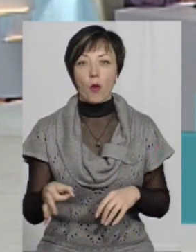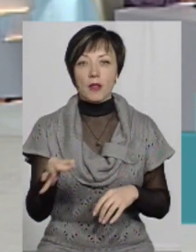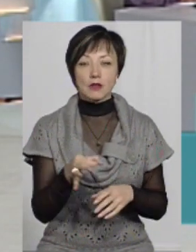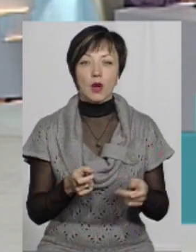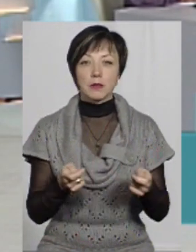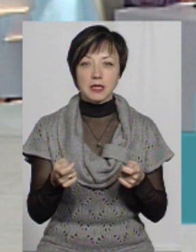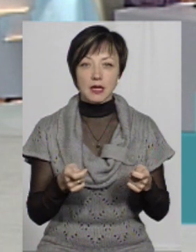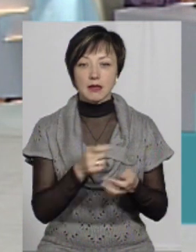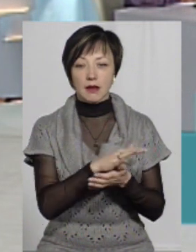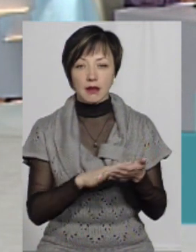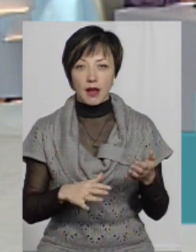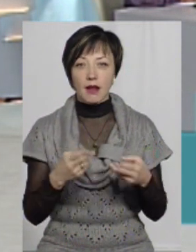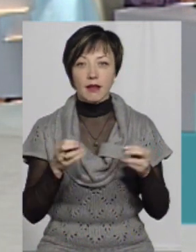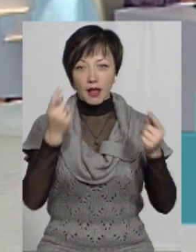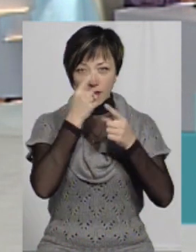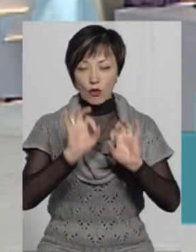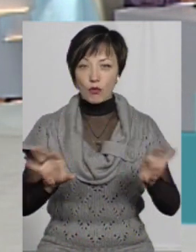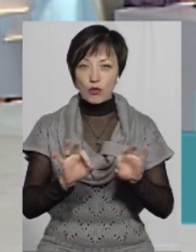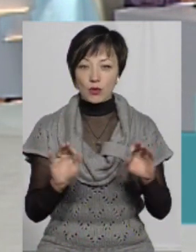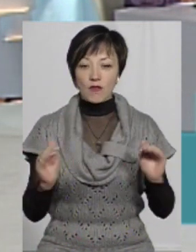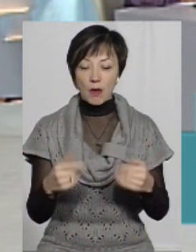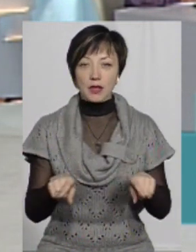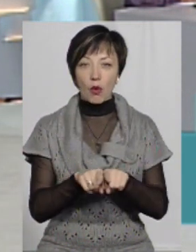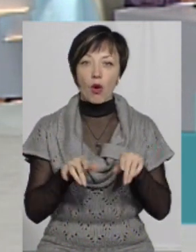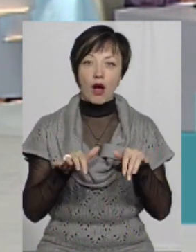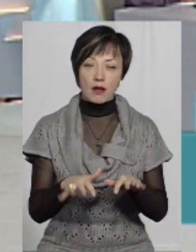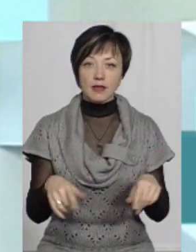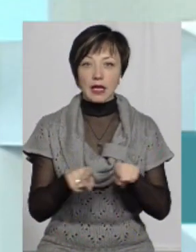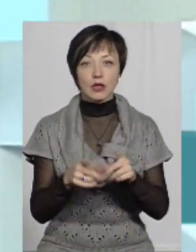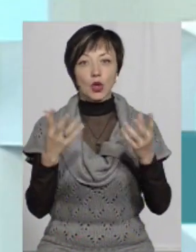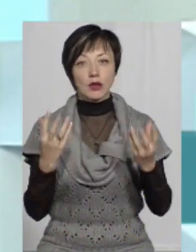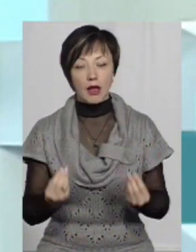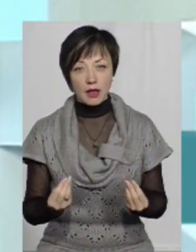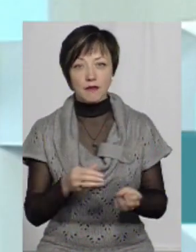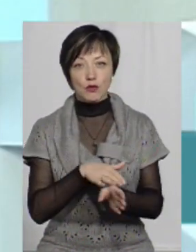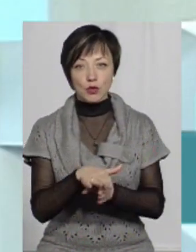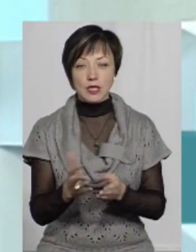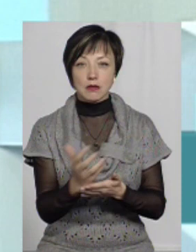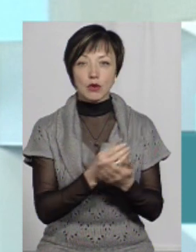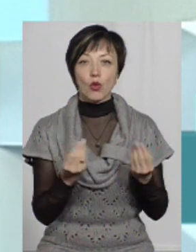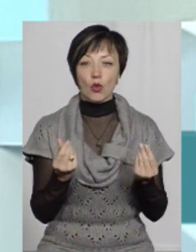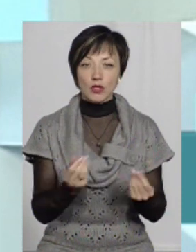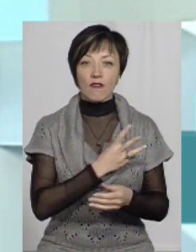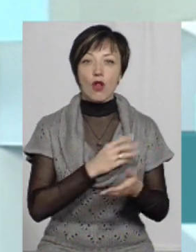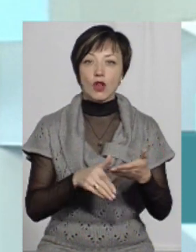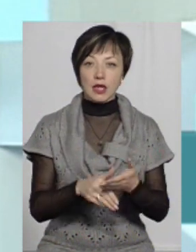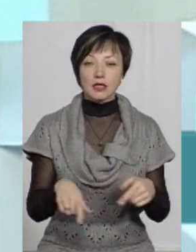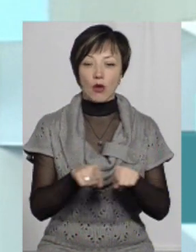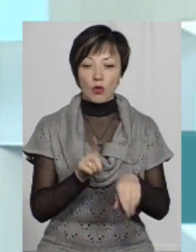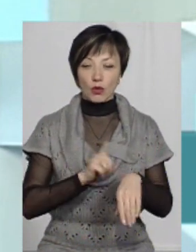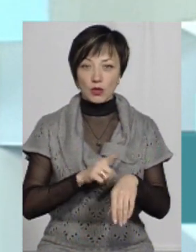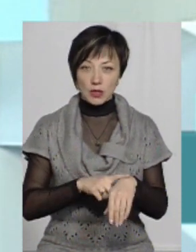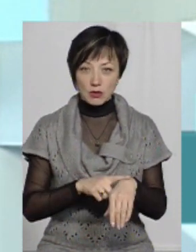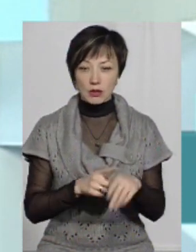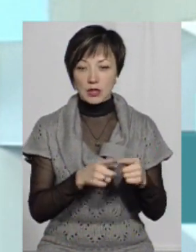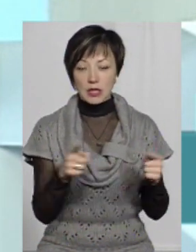обласну адміністрацію і так далі, де інформується, що в рамках такої-то акції, в такий-то день відбудеться збір коштів волонтерами з такої-то по